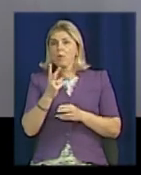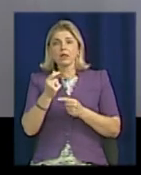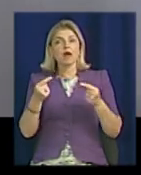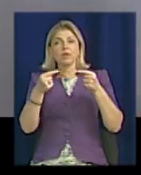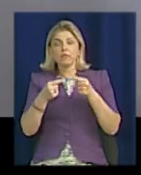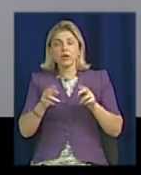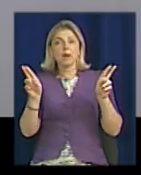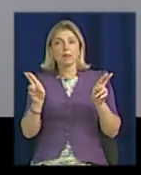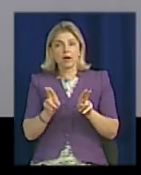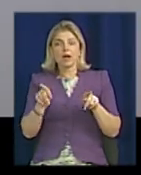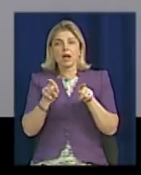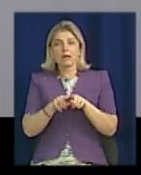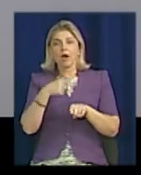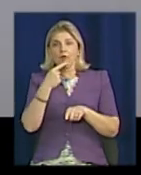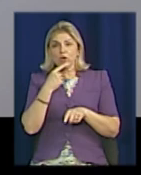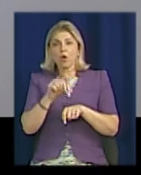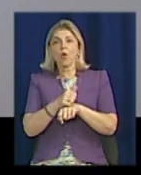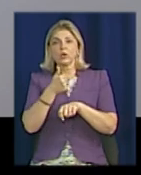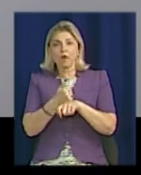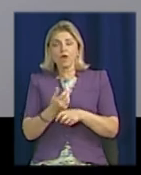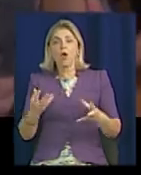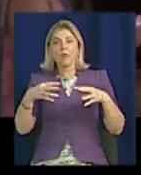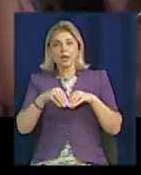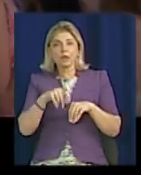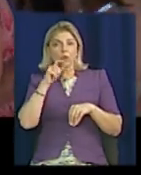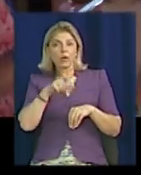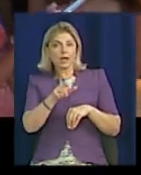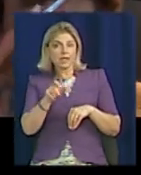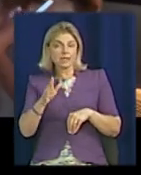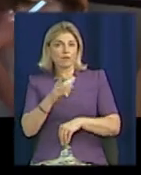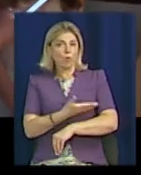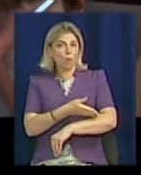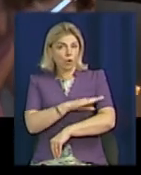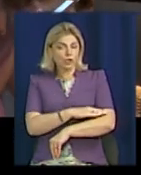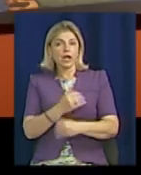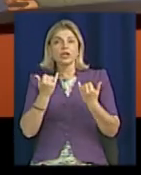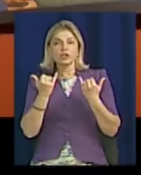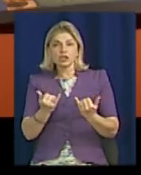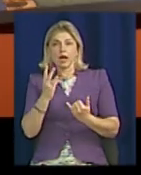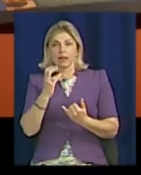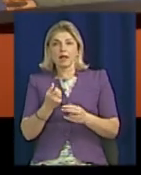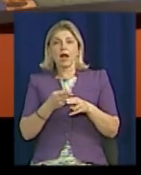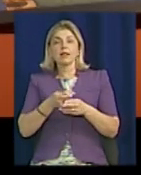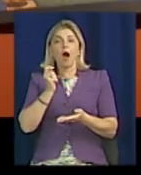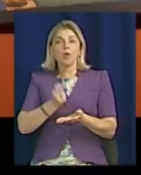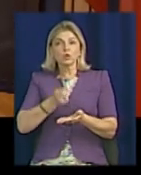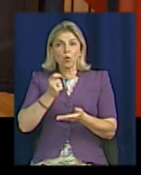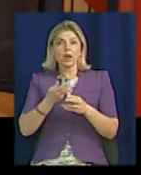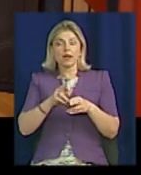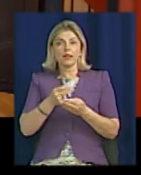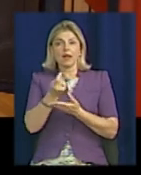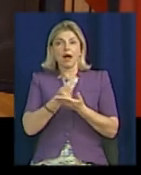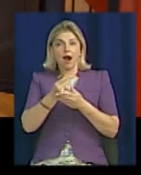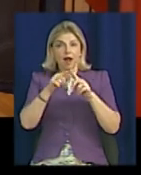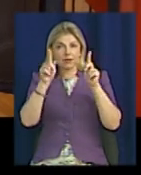розповідає голова Ольштинського відділу об'єднання українців у Польщі Степан Мігус. Нині на аукціонах картини митця найдорожчі серед робіт